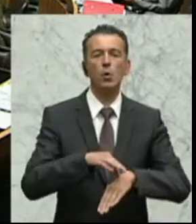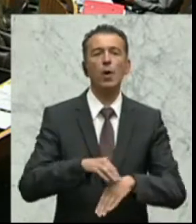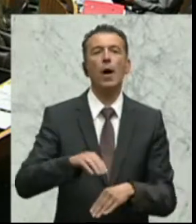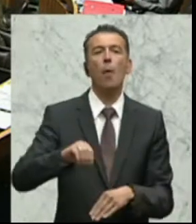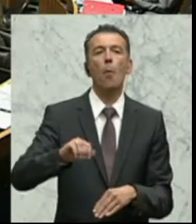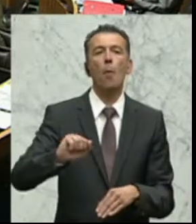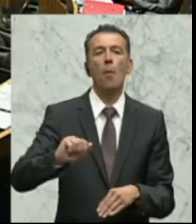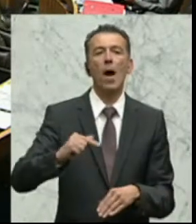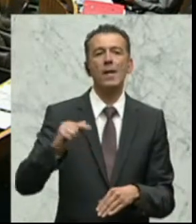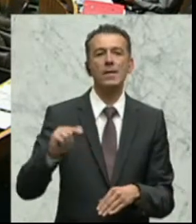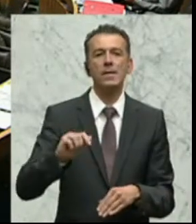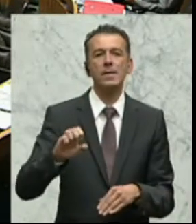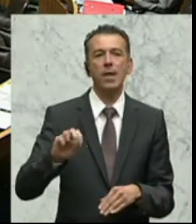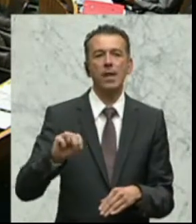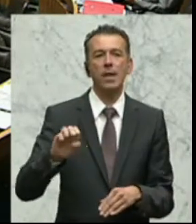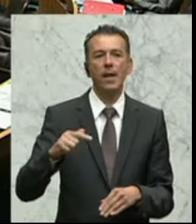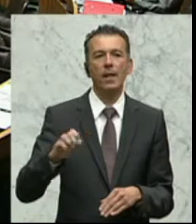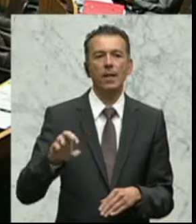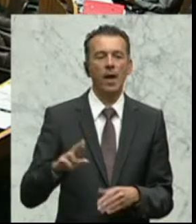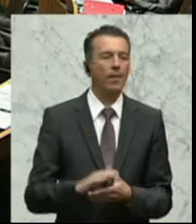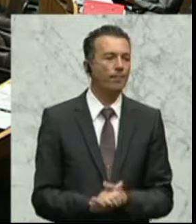der SPÖ.